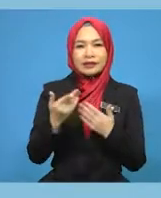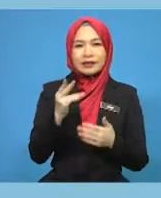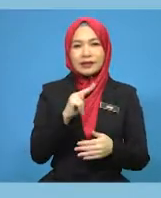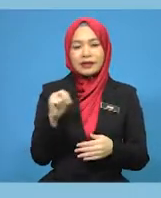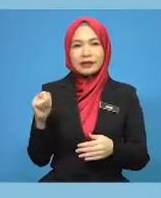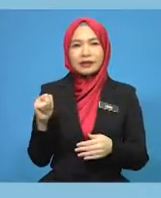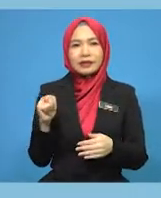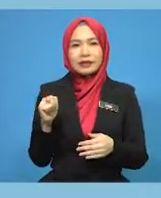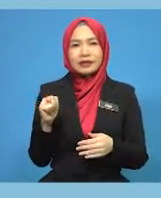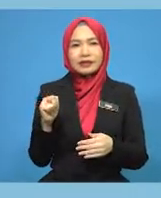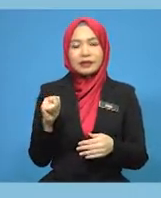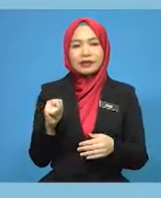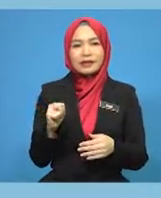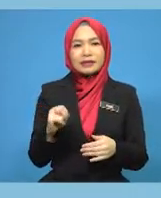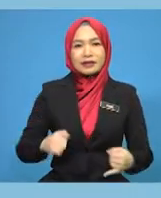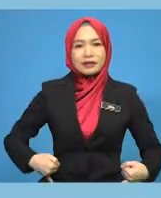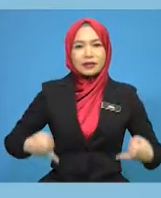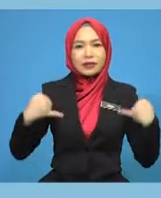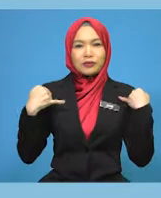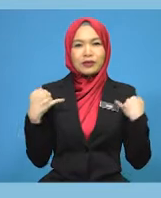jiwa yang bersemangat bagi warna ini.